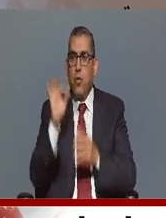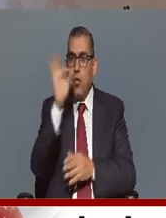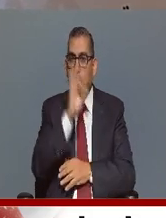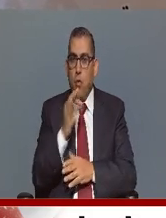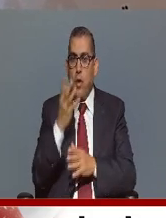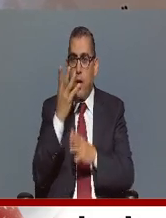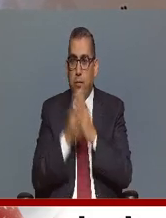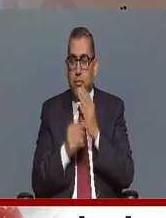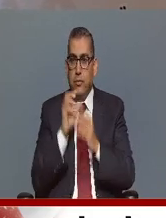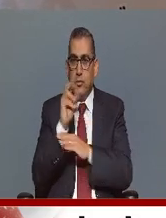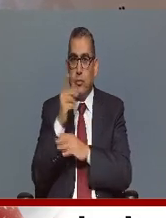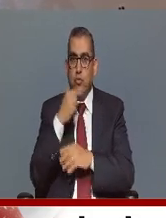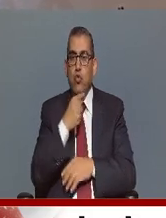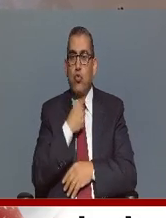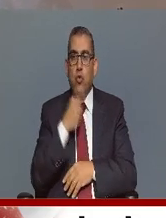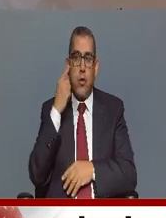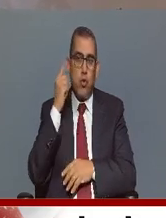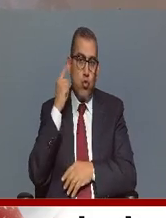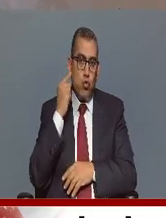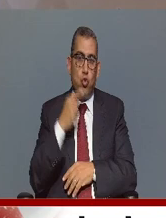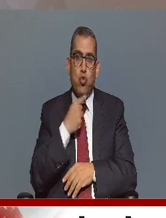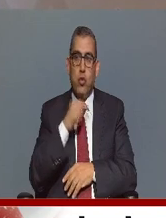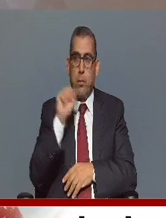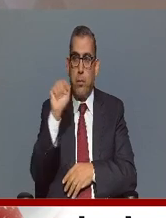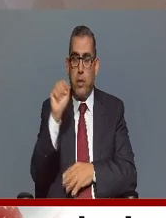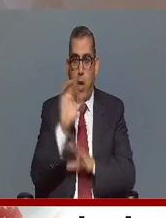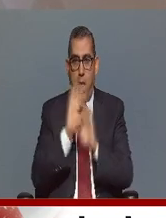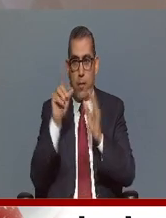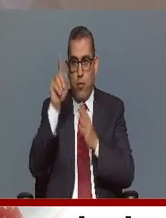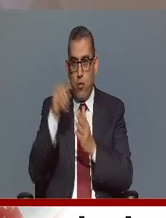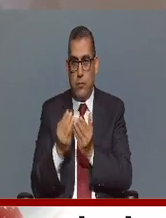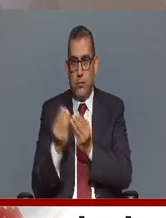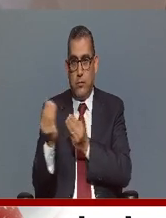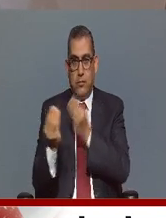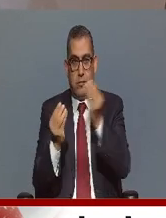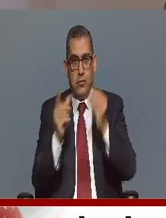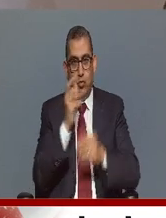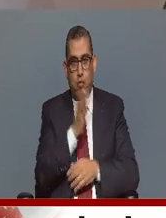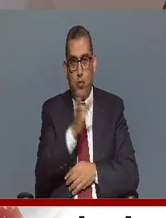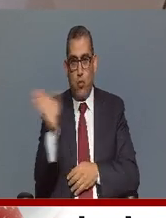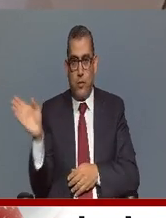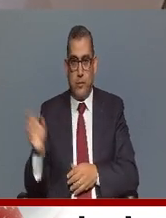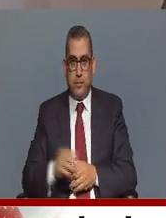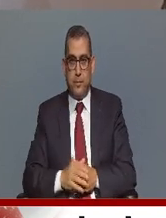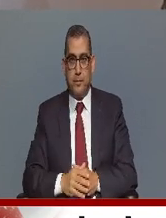وتسجيل صوتي للقرآن الكريم كامل بصوته.